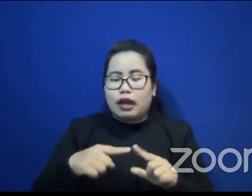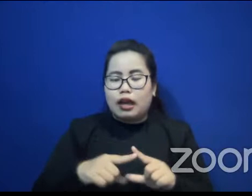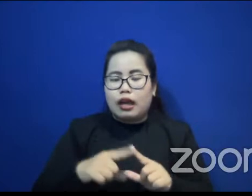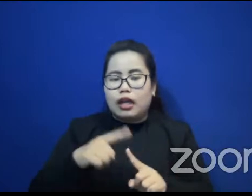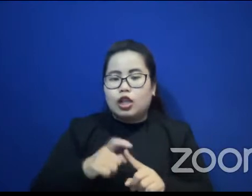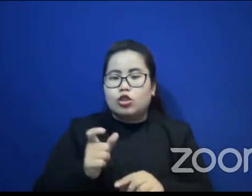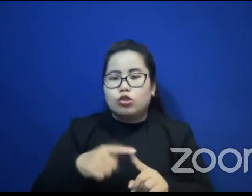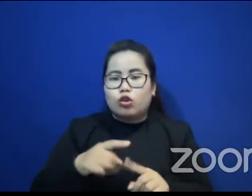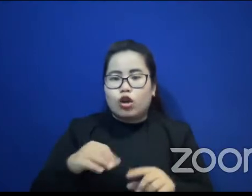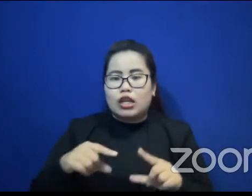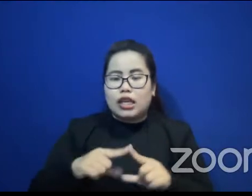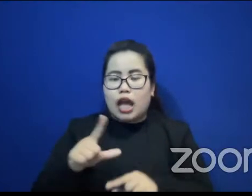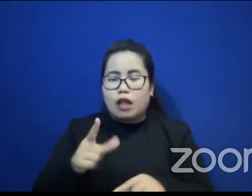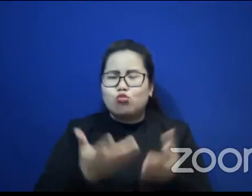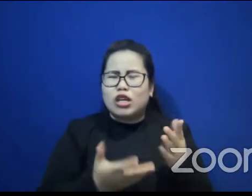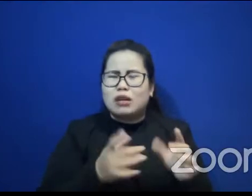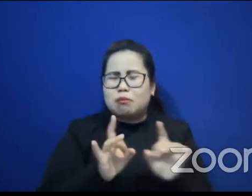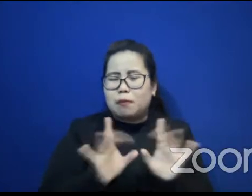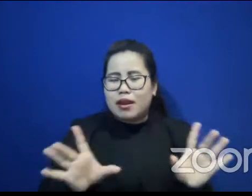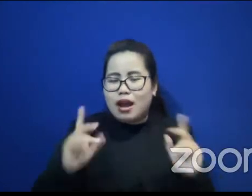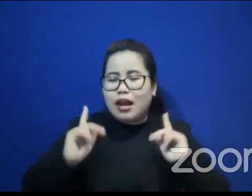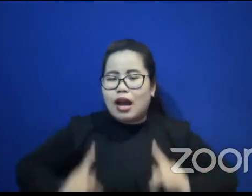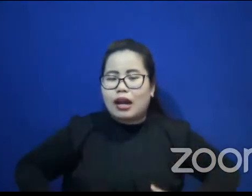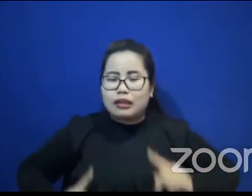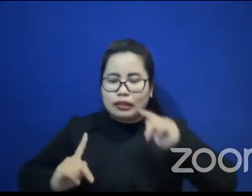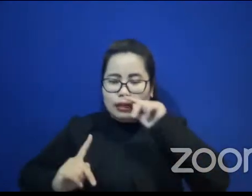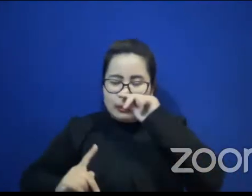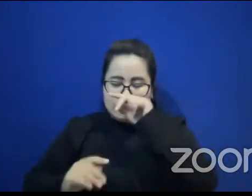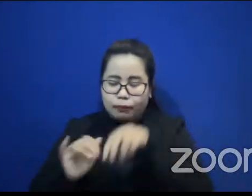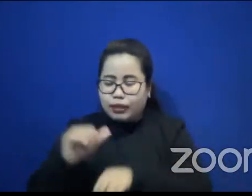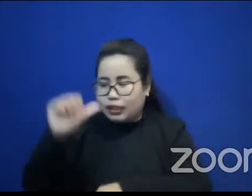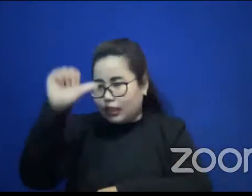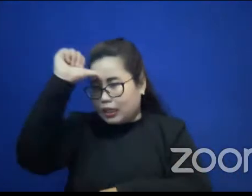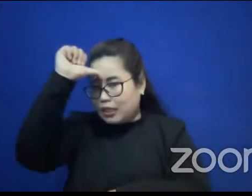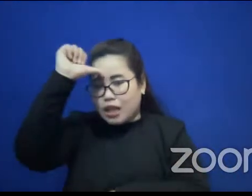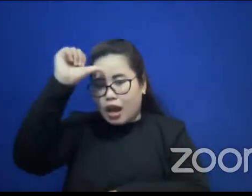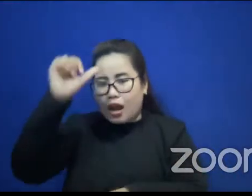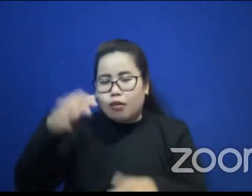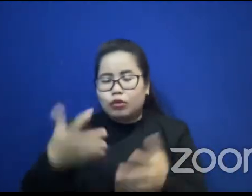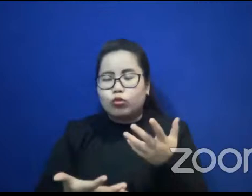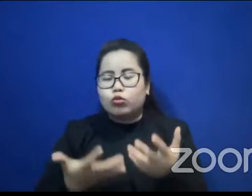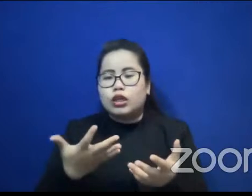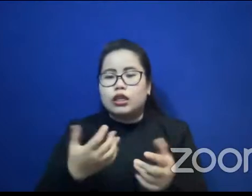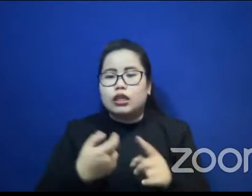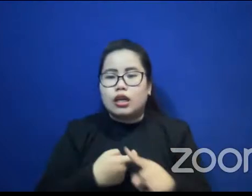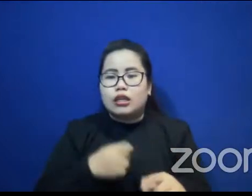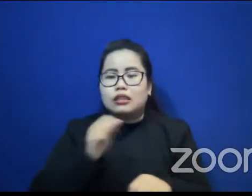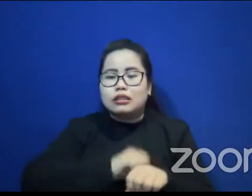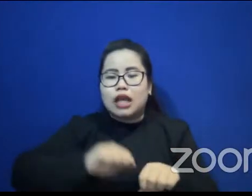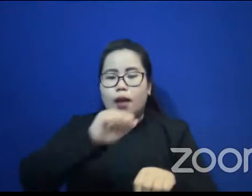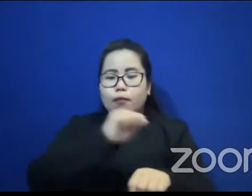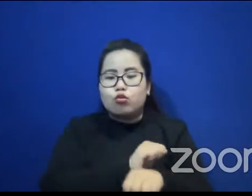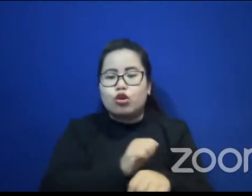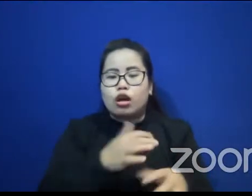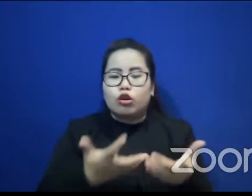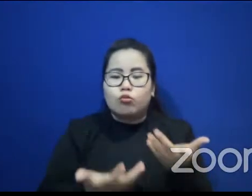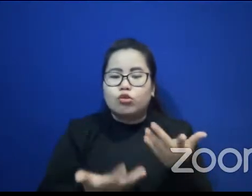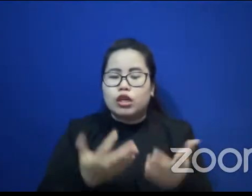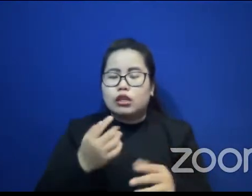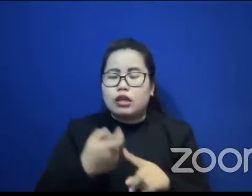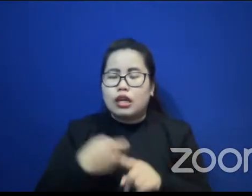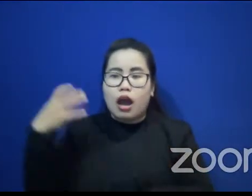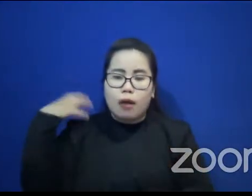undercut mungkin berbeda orang tersedia dengan misalnya India atau misalnya dengan Singapura yang atau mungkin dengan